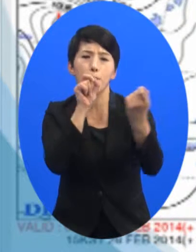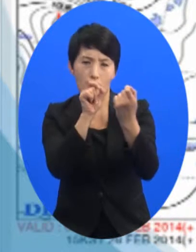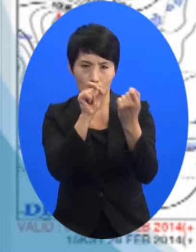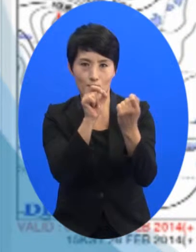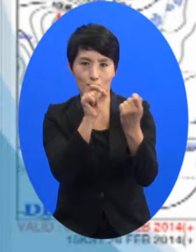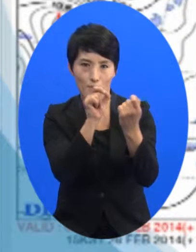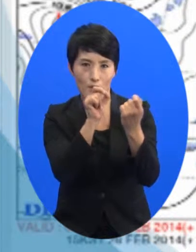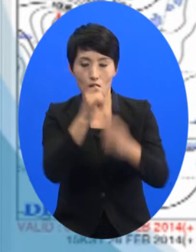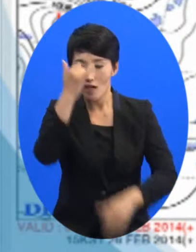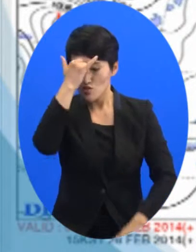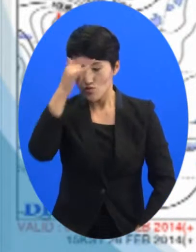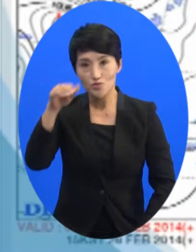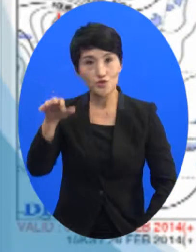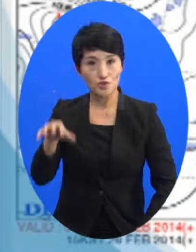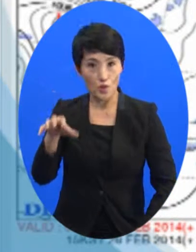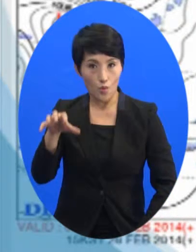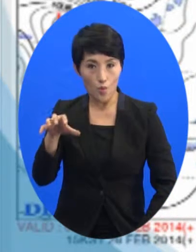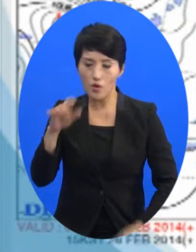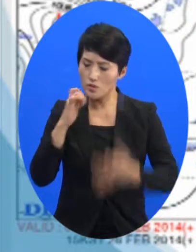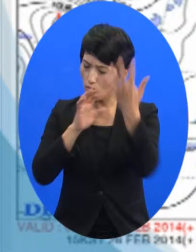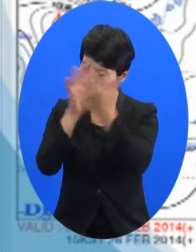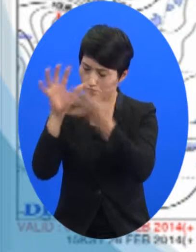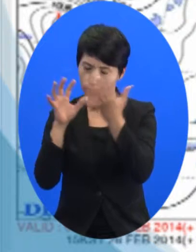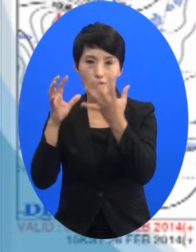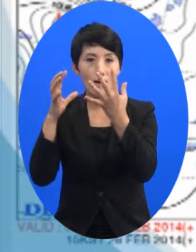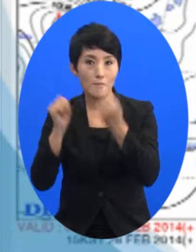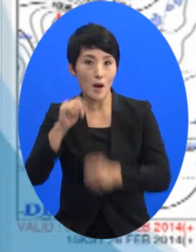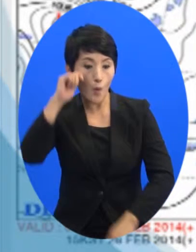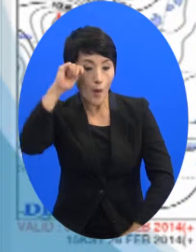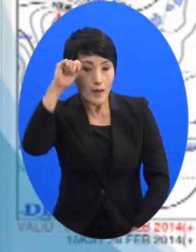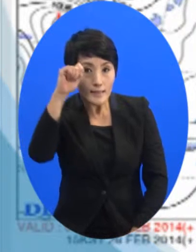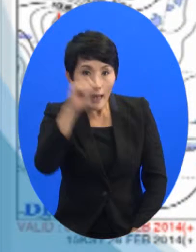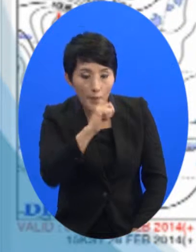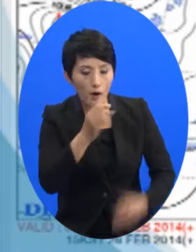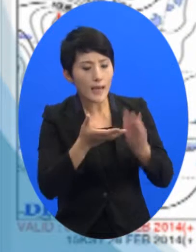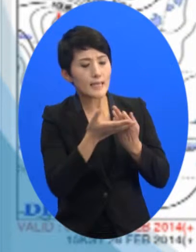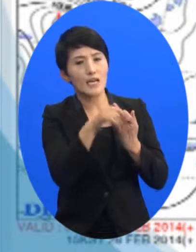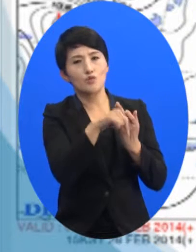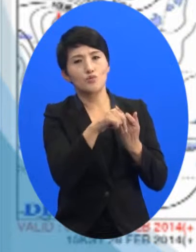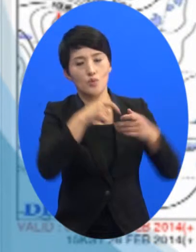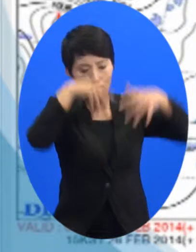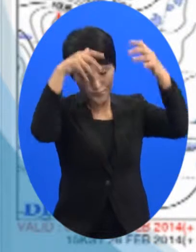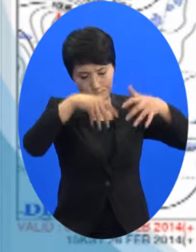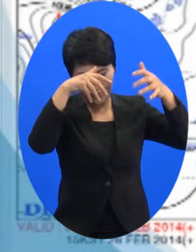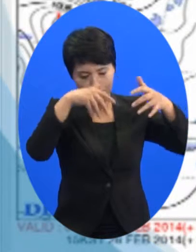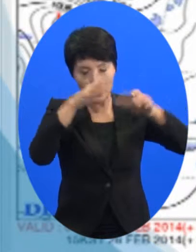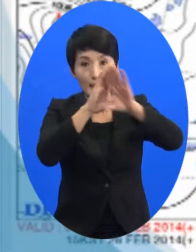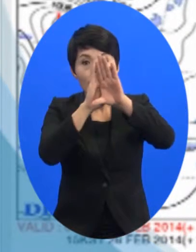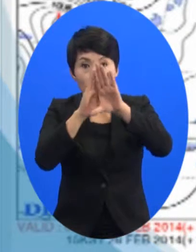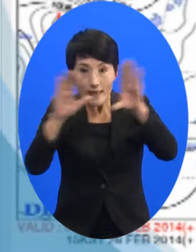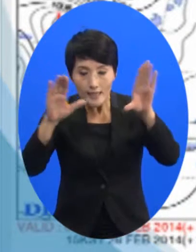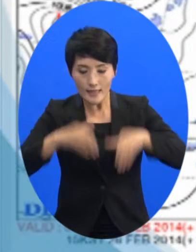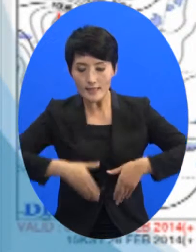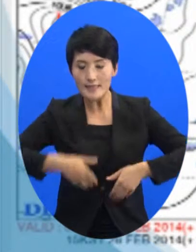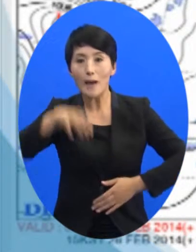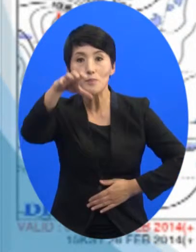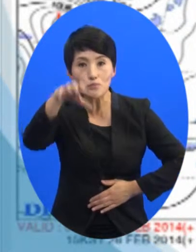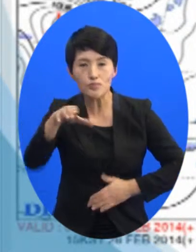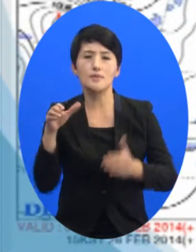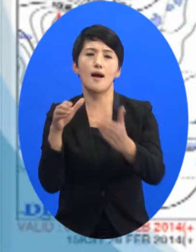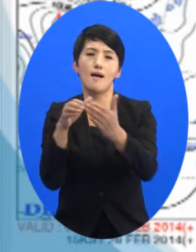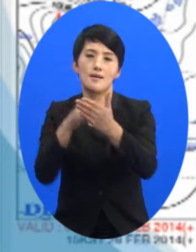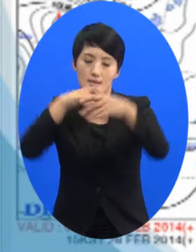들겠습니다. 충청 이남 지방은 대체로 흐리고 새벽에 제주도부터 비가 시작되어 낮에는 남부지방으로 점차